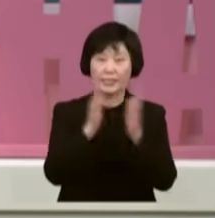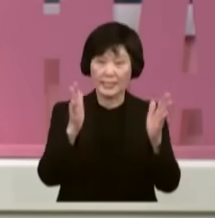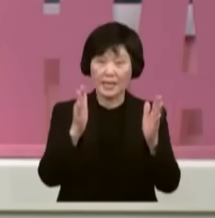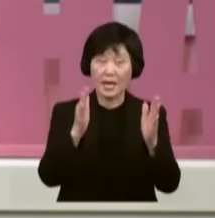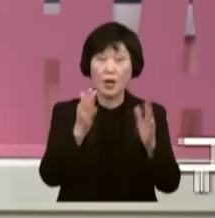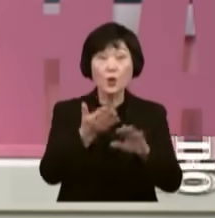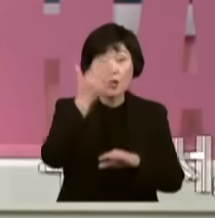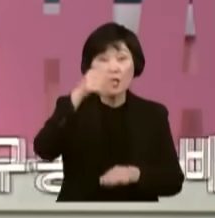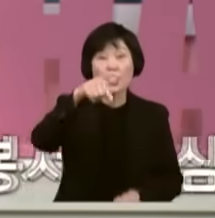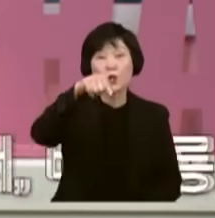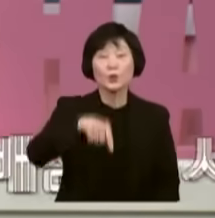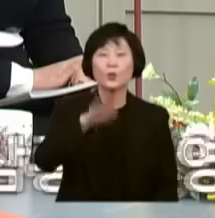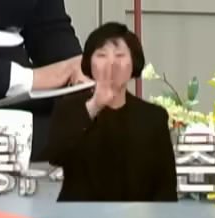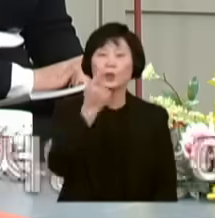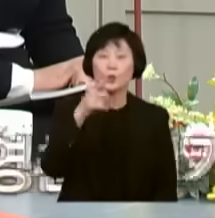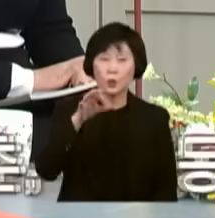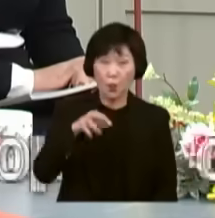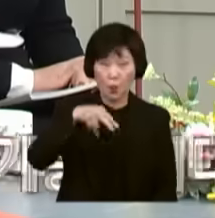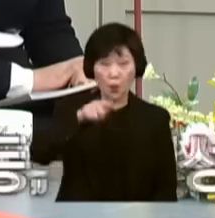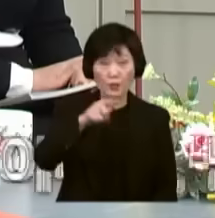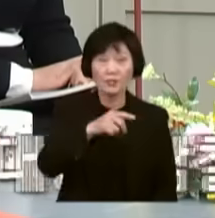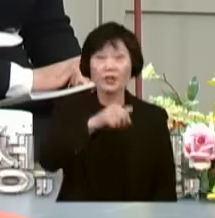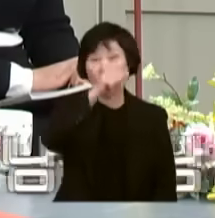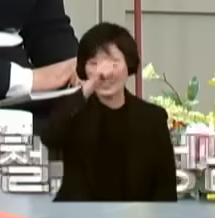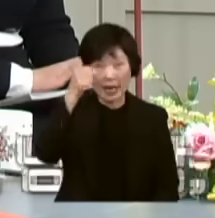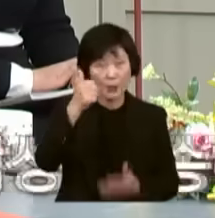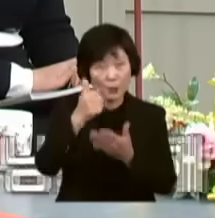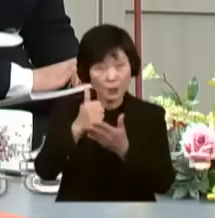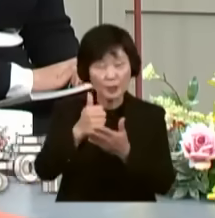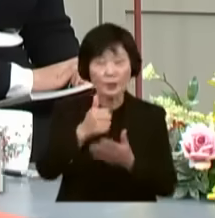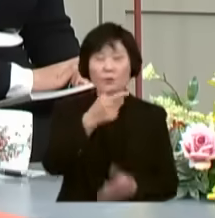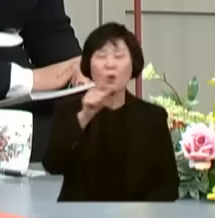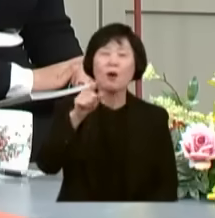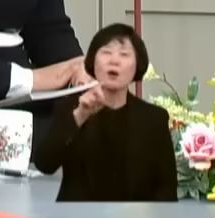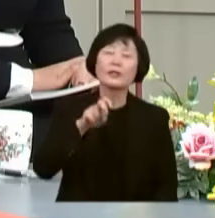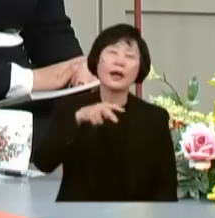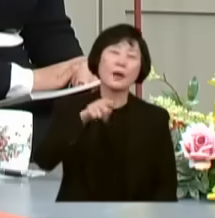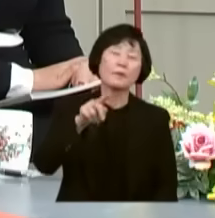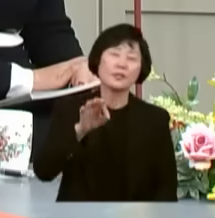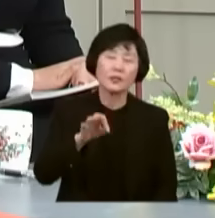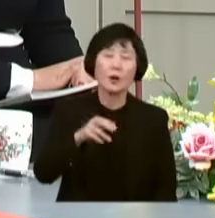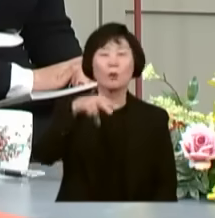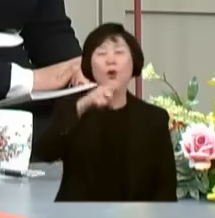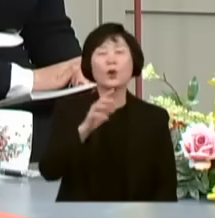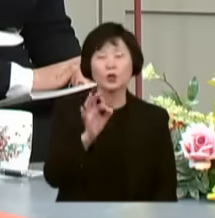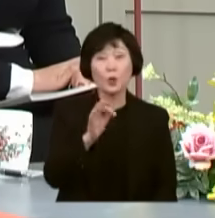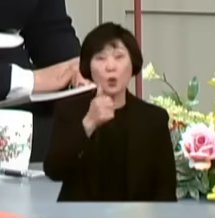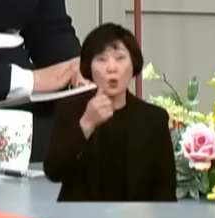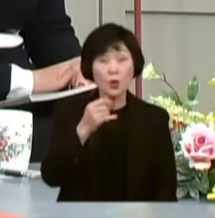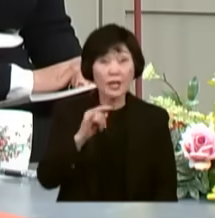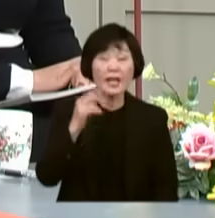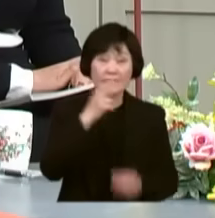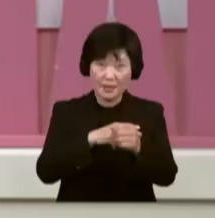위로는 이제 구봉서 장로님서부터 네. 뭐 남성남 남철 이기동 이대성 뭐쭉 선배님들 송혜 선생님까지